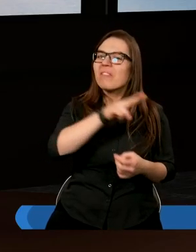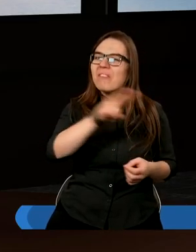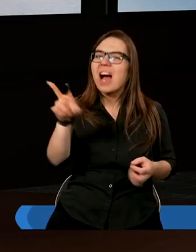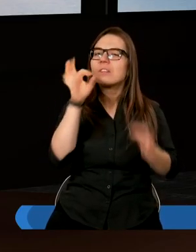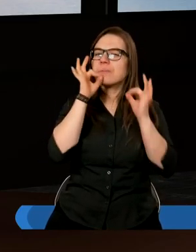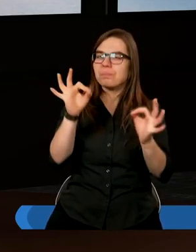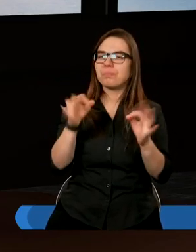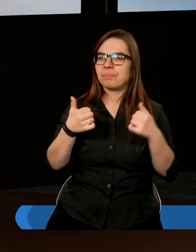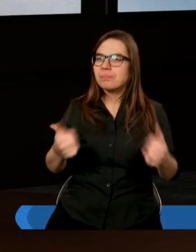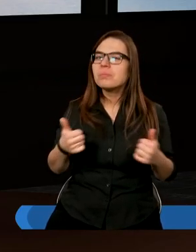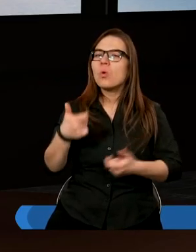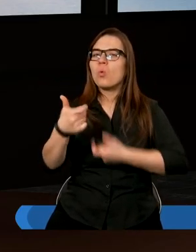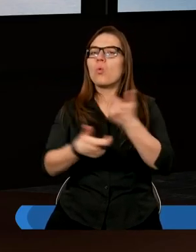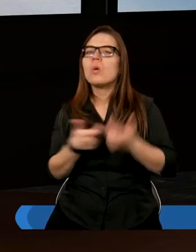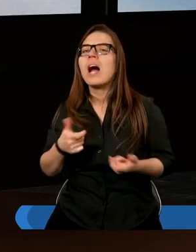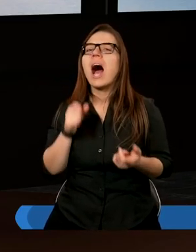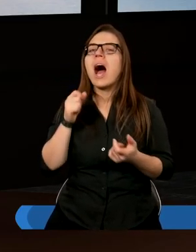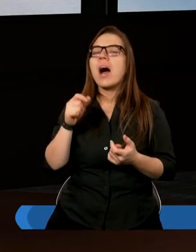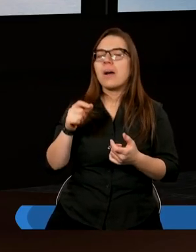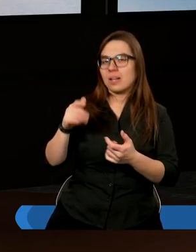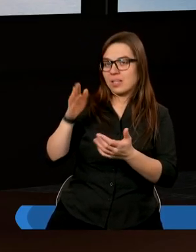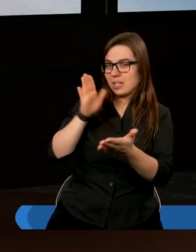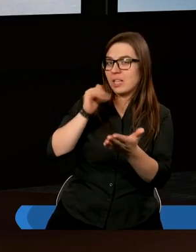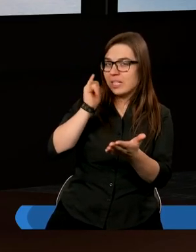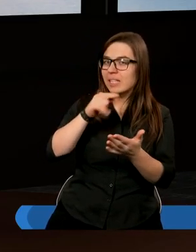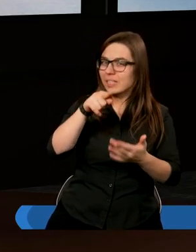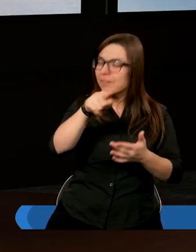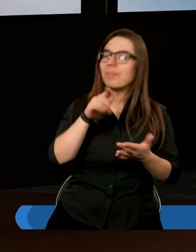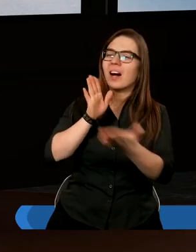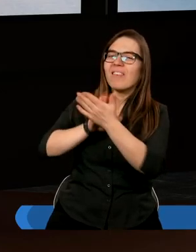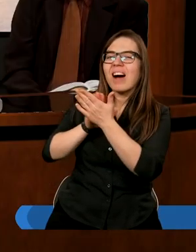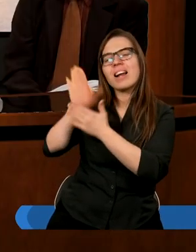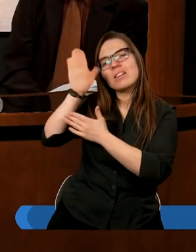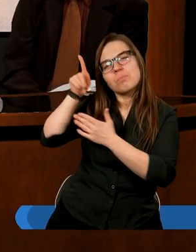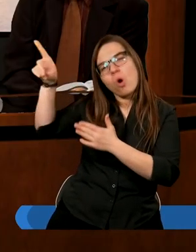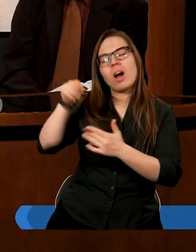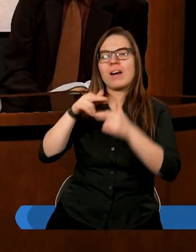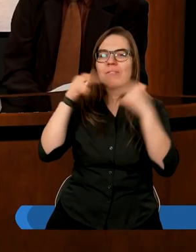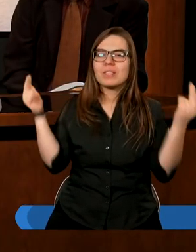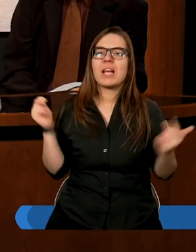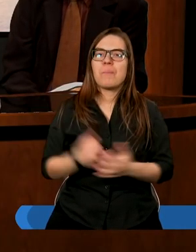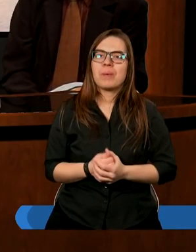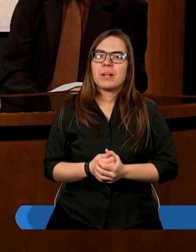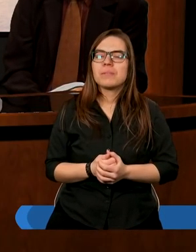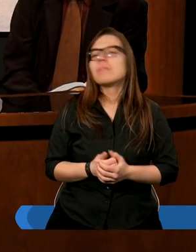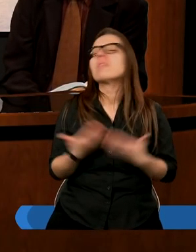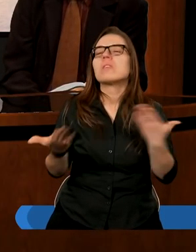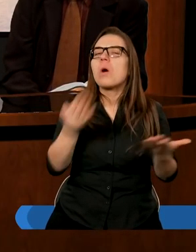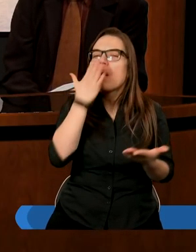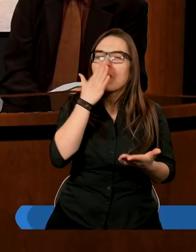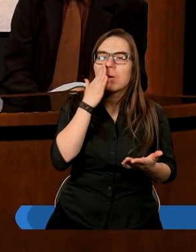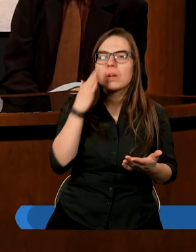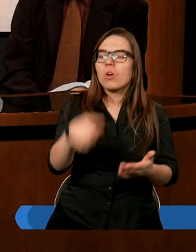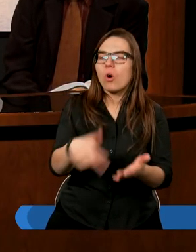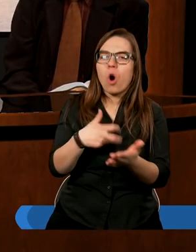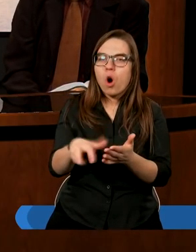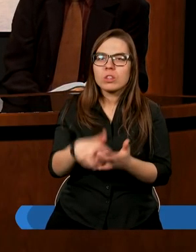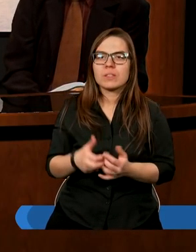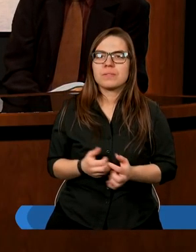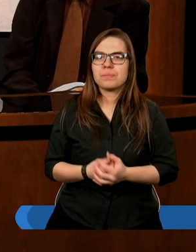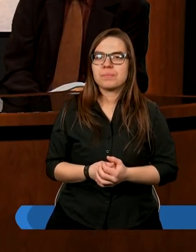dobre uczynki, a chwalili Ojca waszego, który jest w niebie. Co z tego wynika? Że nie mają nas